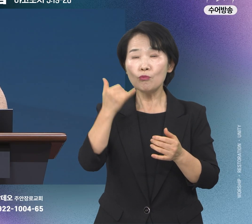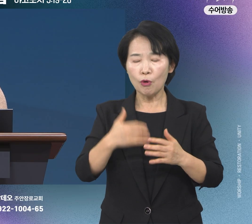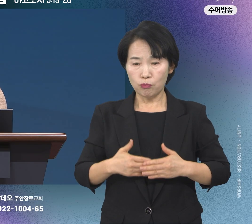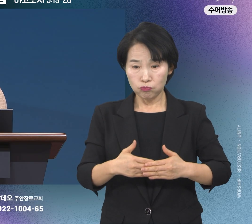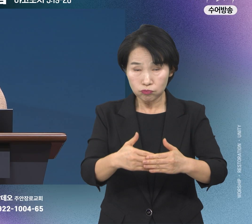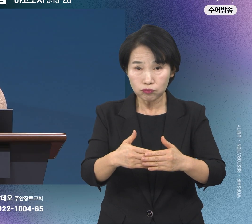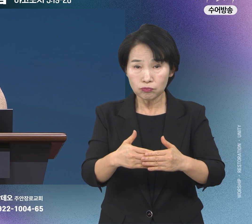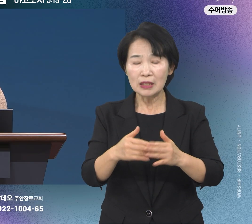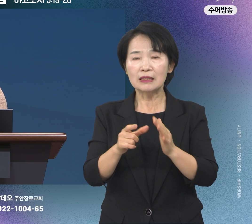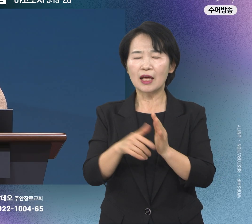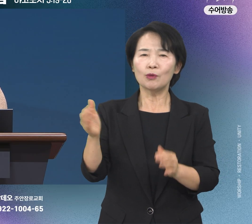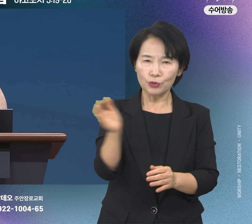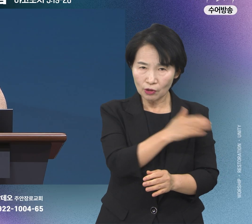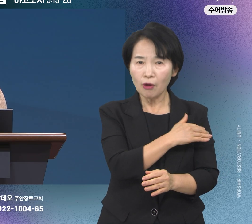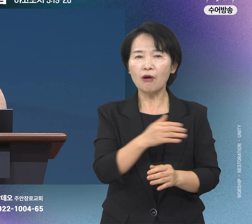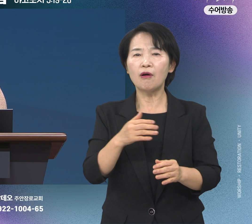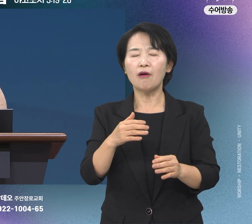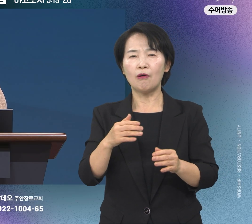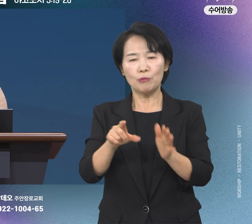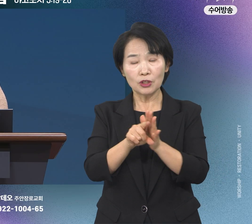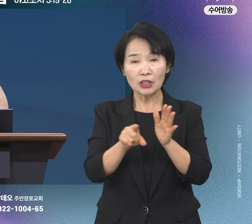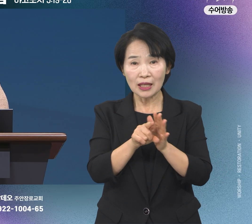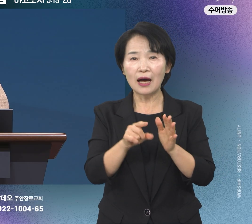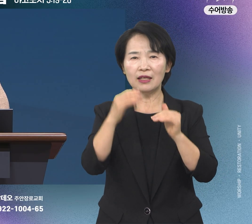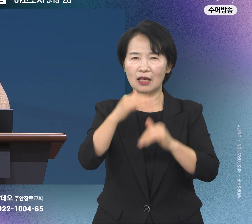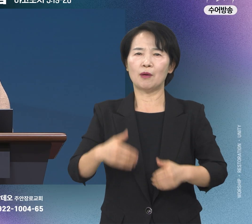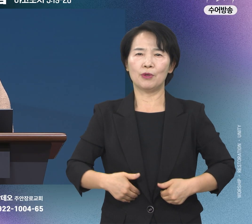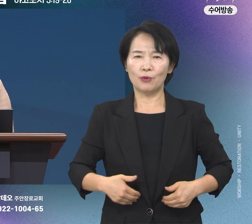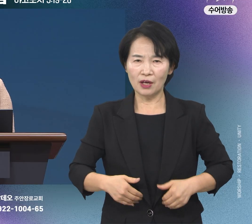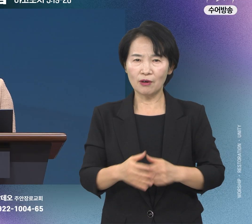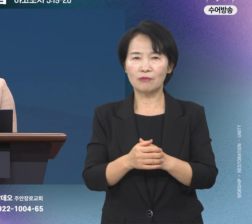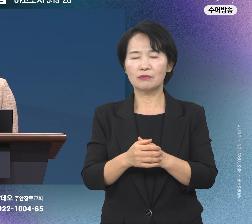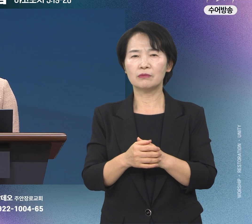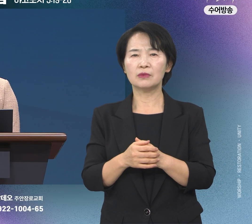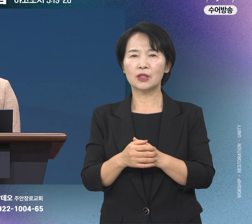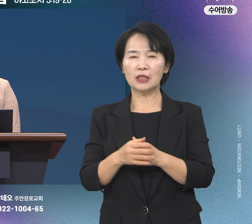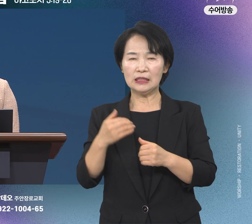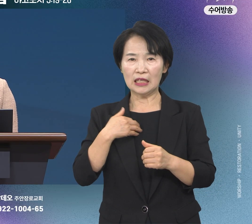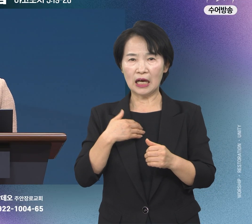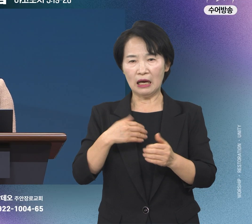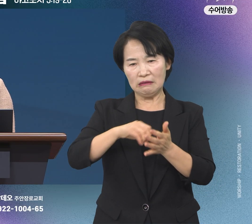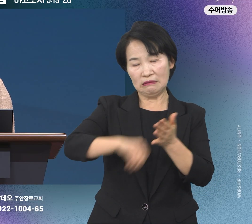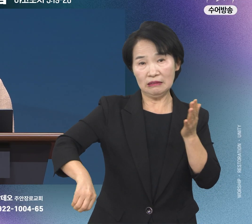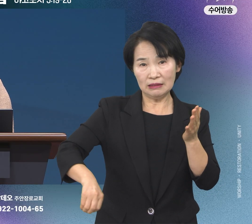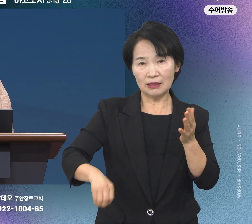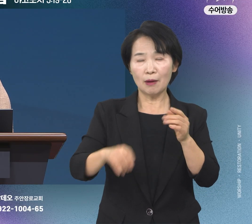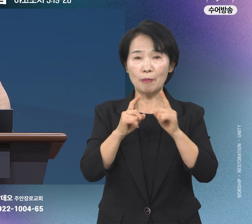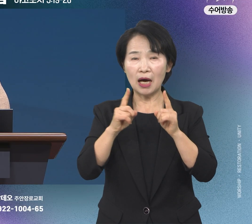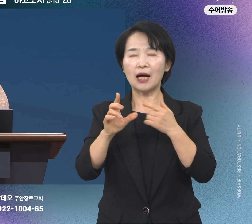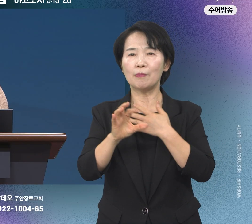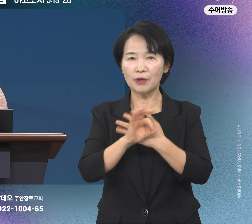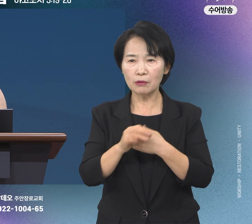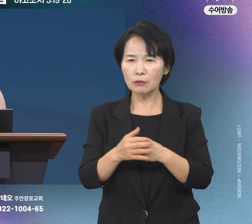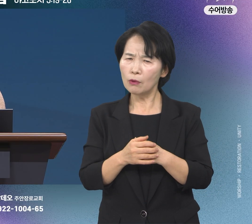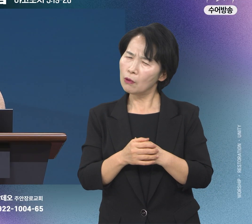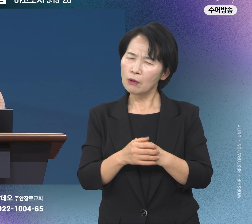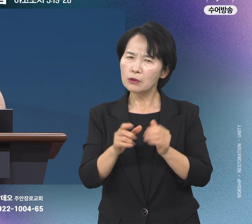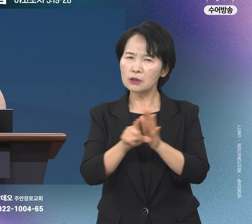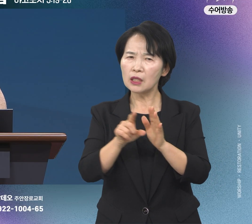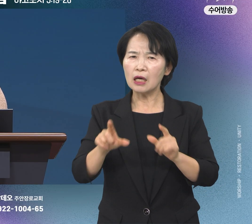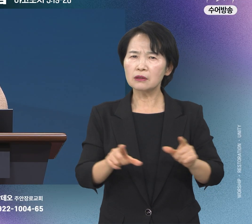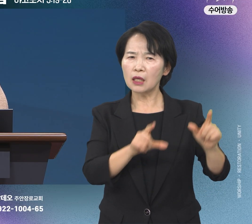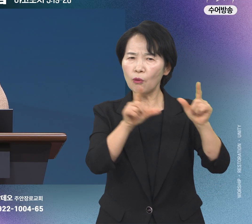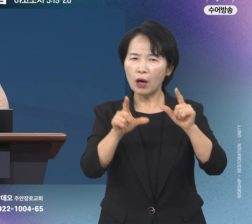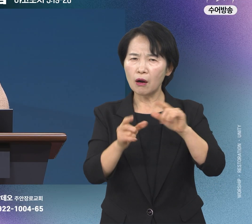왜냐하면 신천지 탈퇴자라는 이야기를 했을 때 듣는 이야기가 여러 가지가 있었습니다. 신앙생활을 제대로 하지 않은